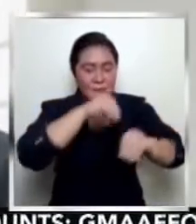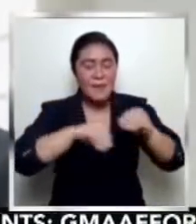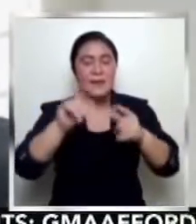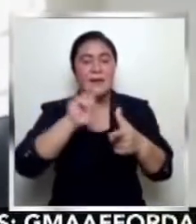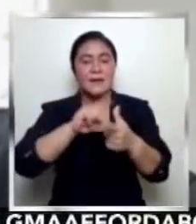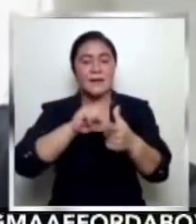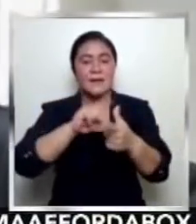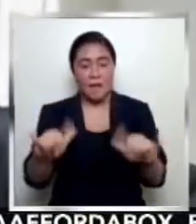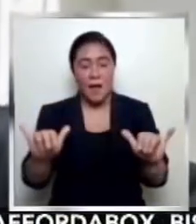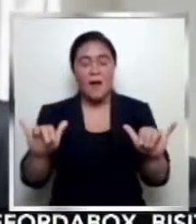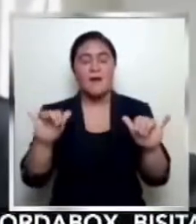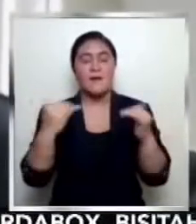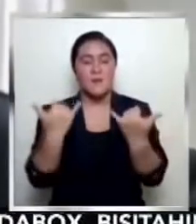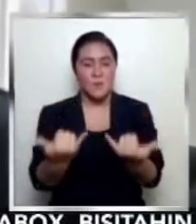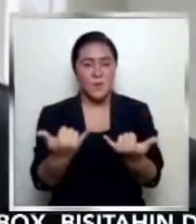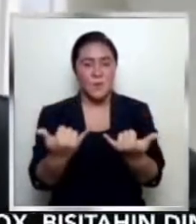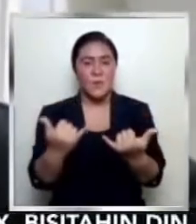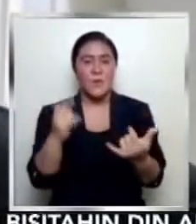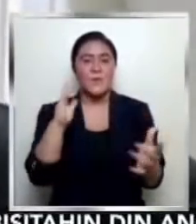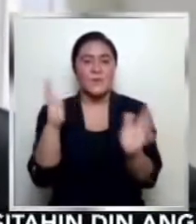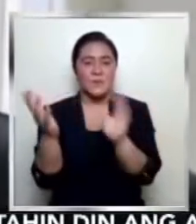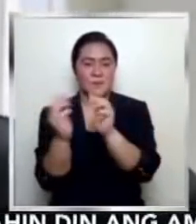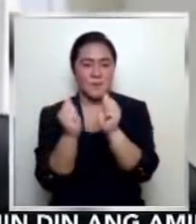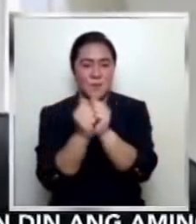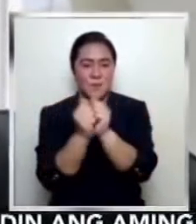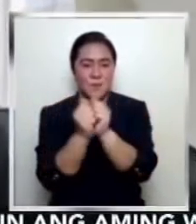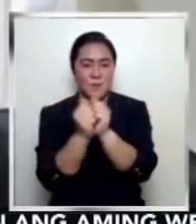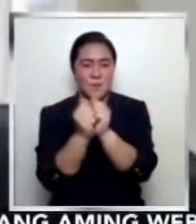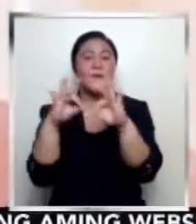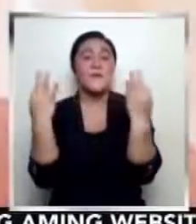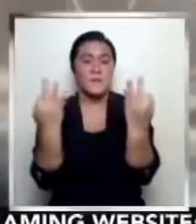umiyak dahil sa tuwa na makakasama ko na ang pamilya at mga